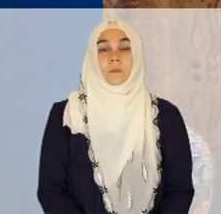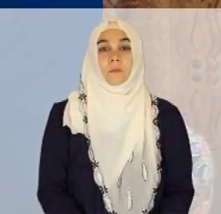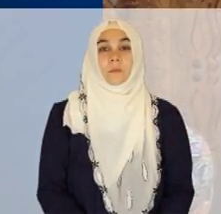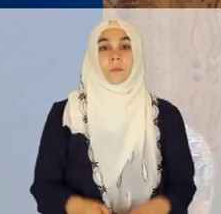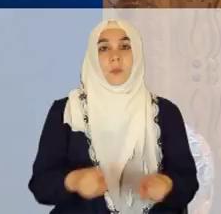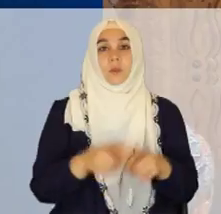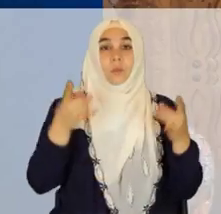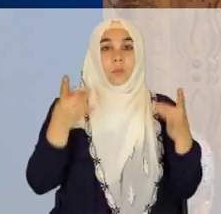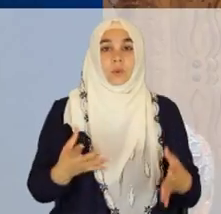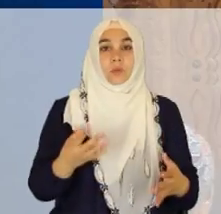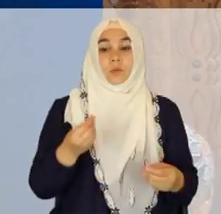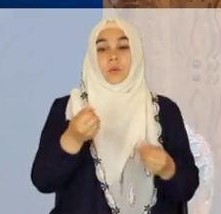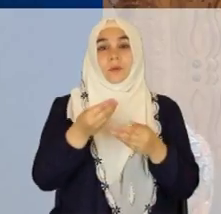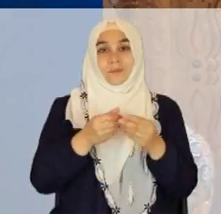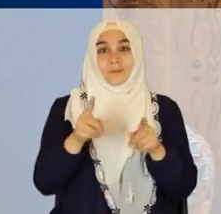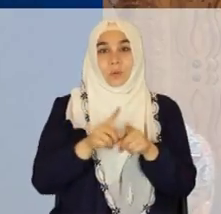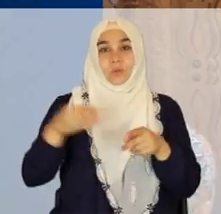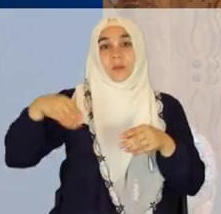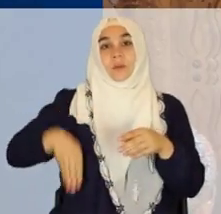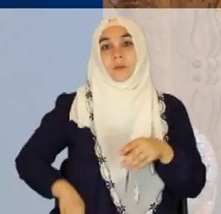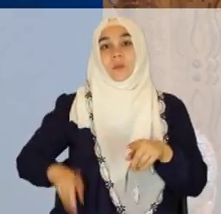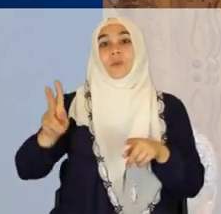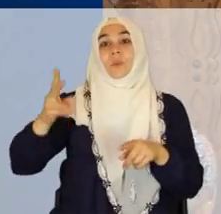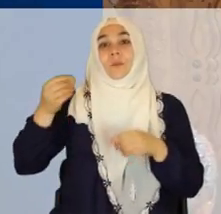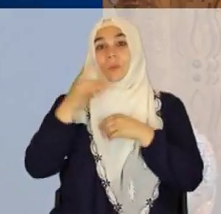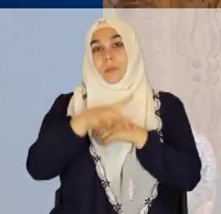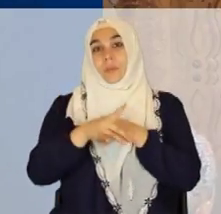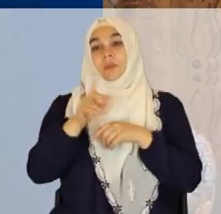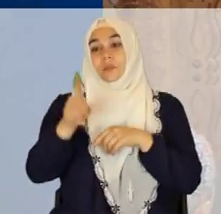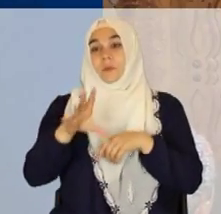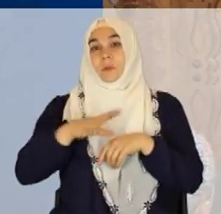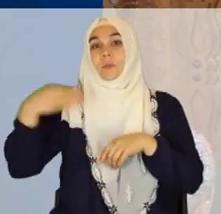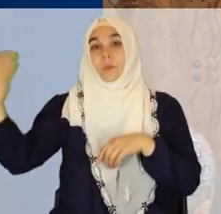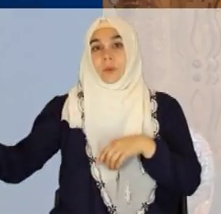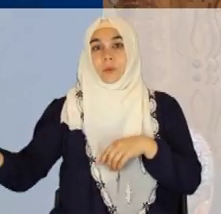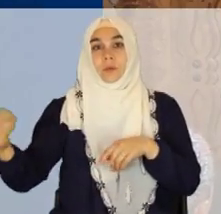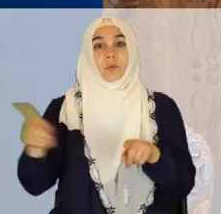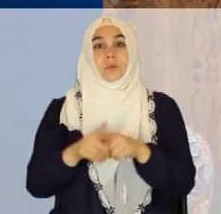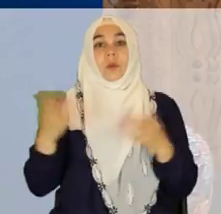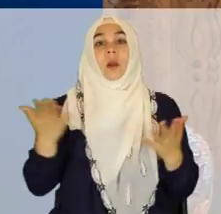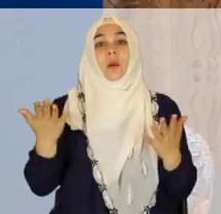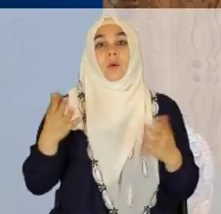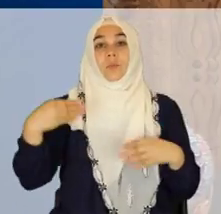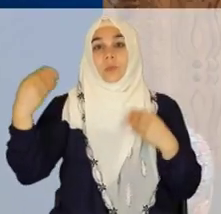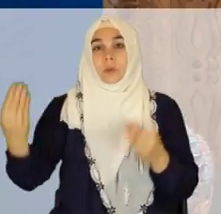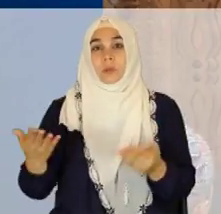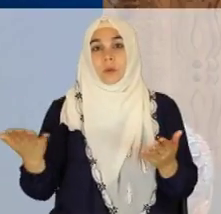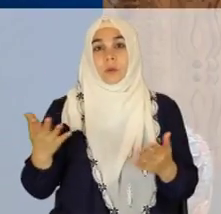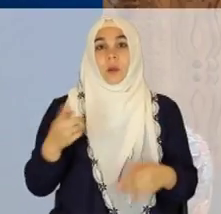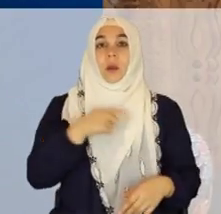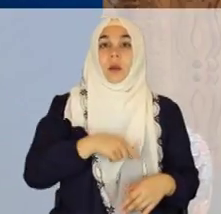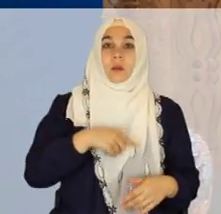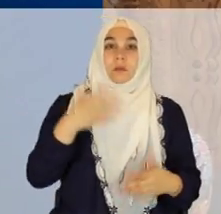Şu adli narsa, pulni sanadi, kissasiga soldi, abarni birovga berdi, qaytib ketdi. Qanaqa bo'lib bu yerda